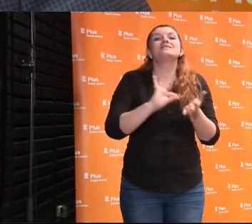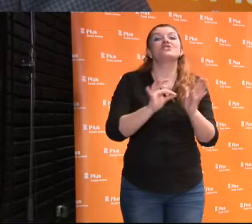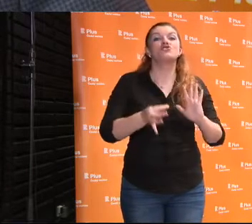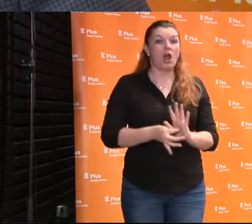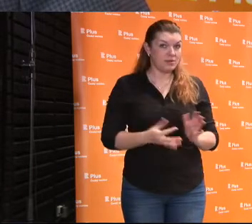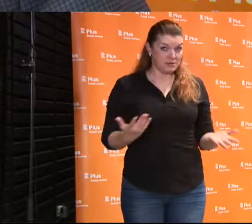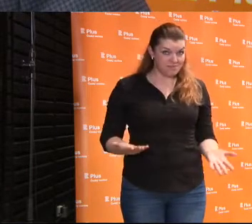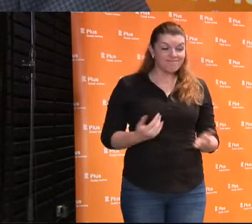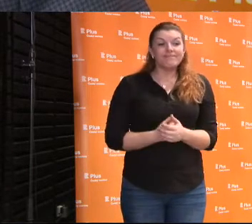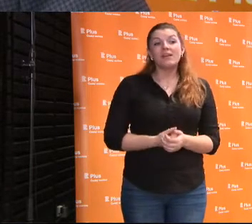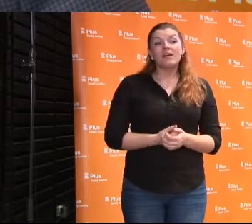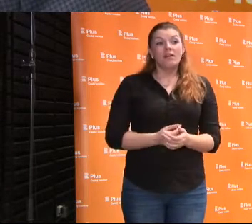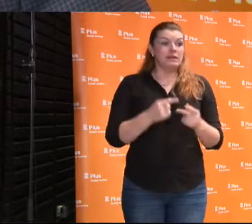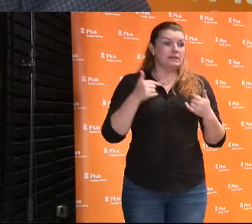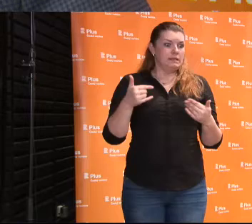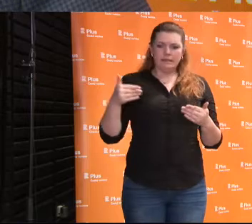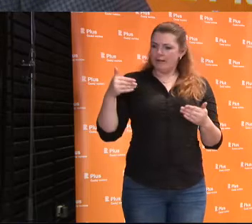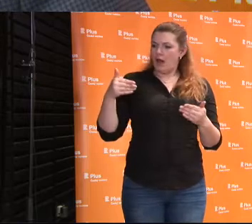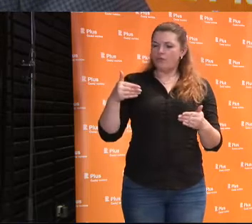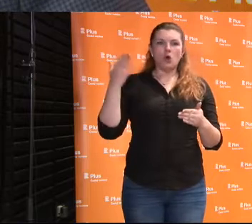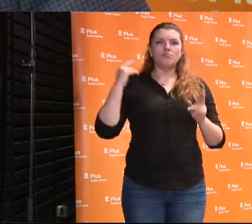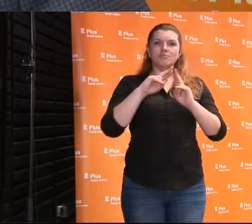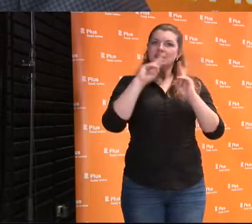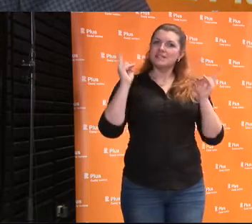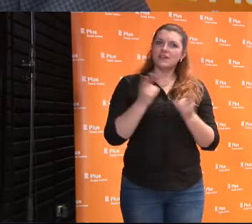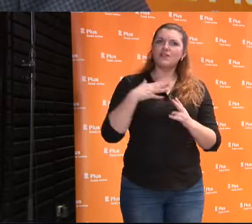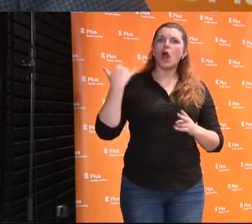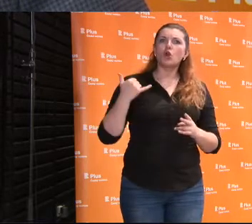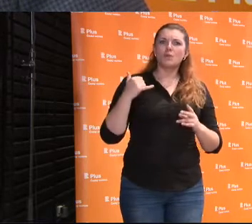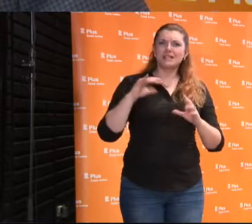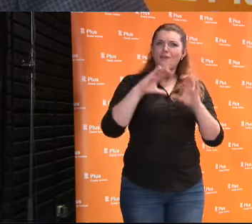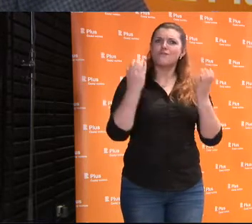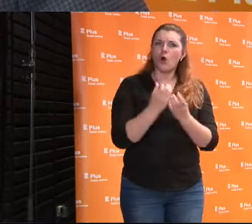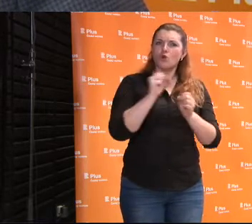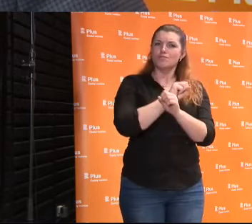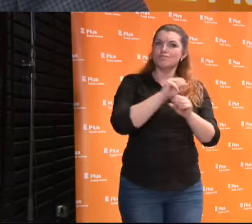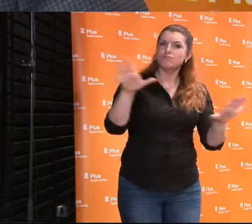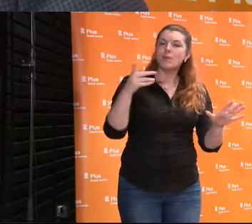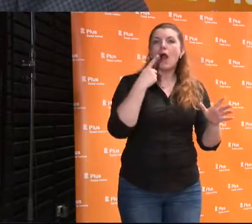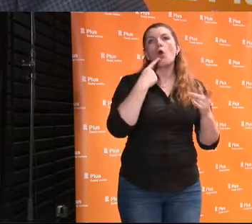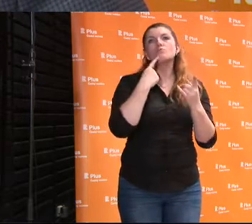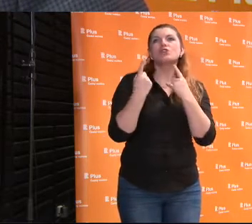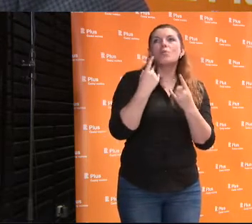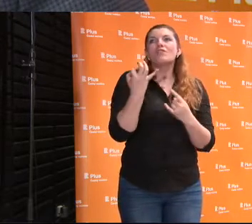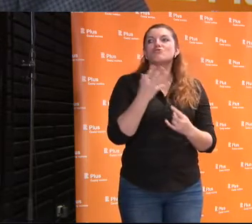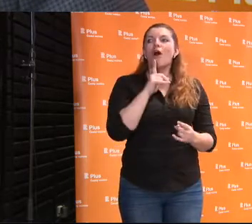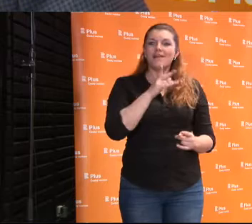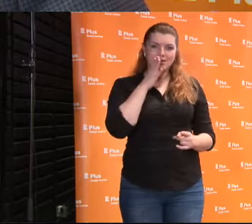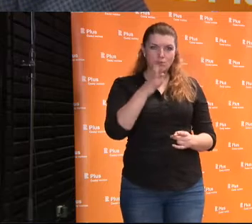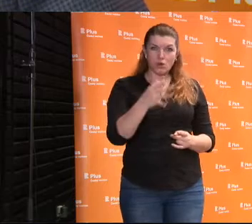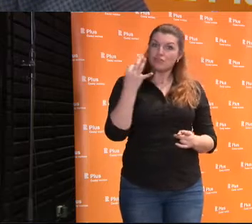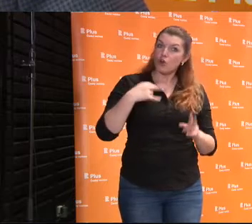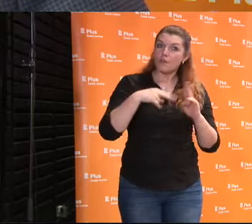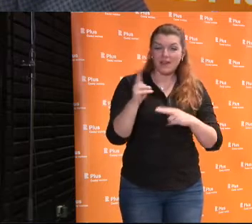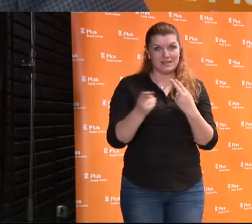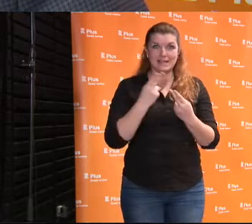Existuje několik predikcí, například nedávno vydalo Světové ekonomické fórum takovou predikci, která ukazuje takové jednoduché matici, které činnosti jsou nejvíce